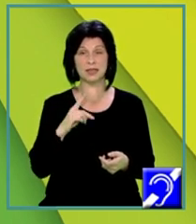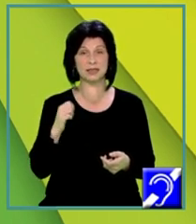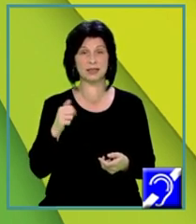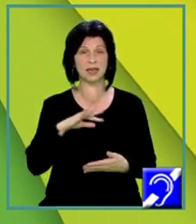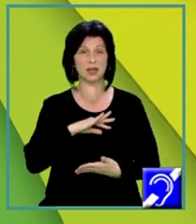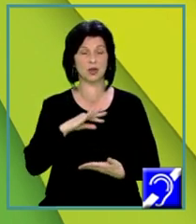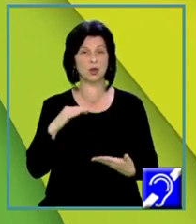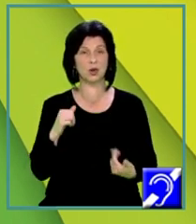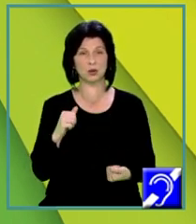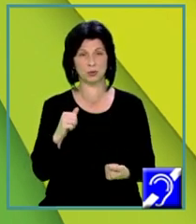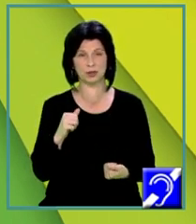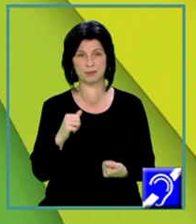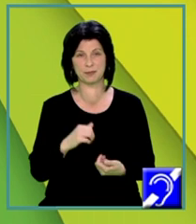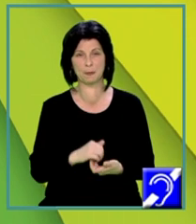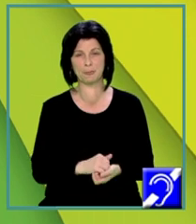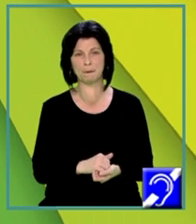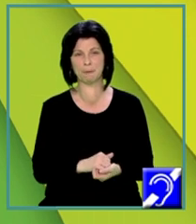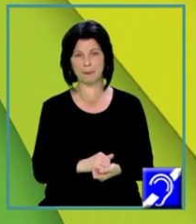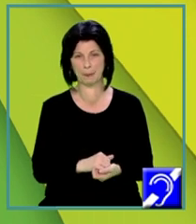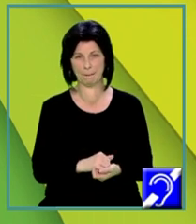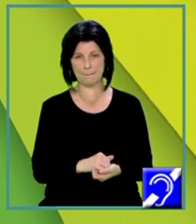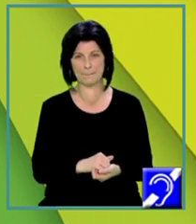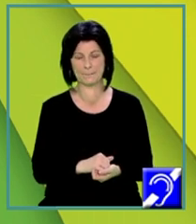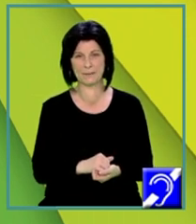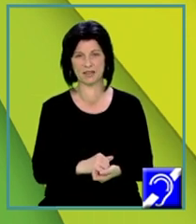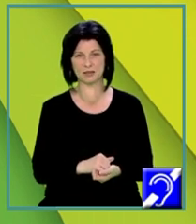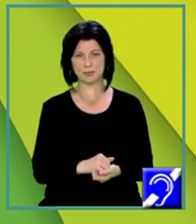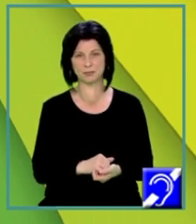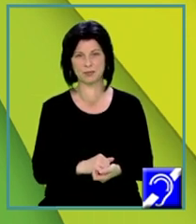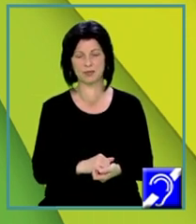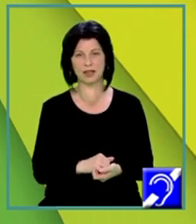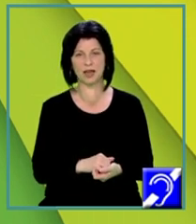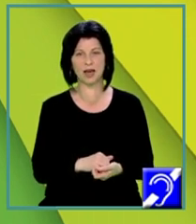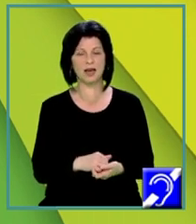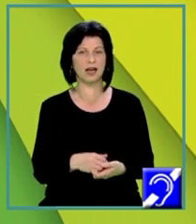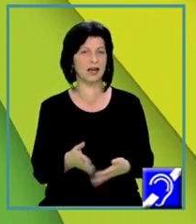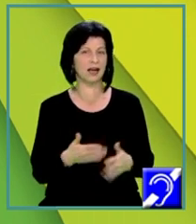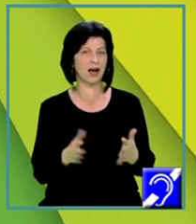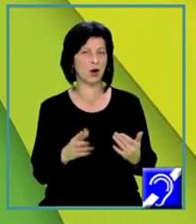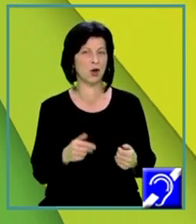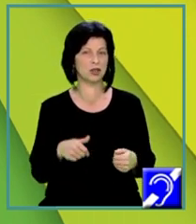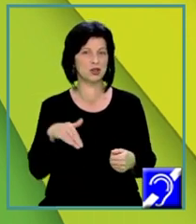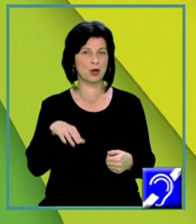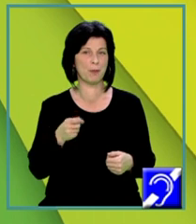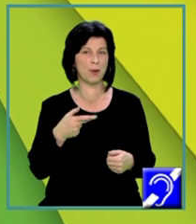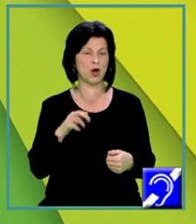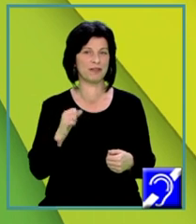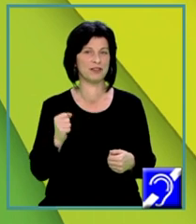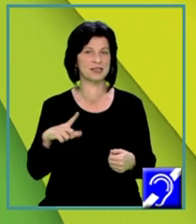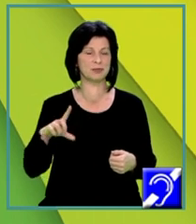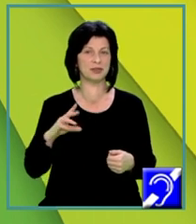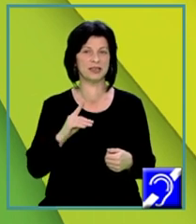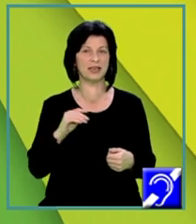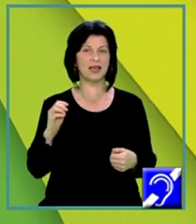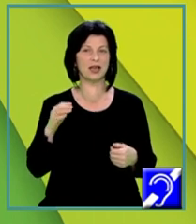din definitiv de 10 este matricea marea ca orice mușchi de corpuri este și funcția injectiva